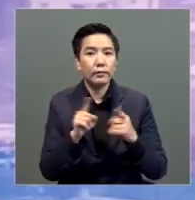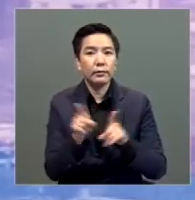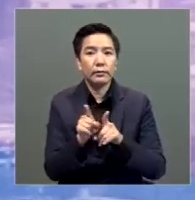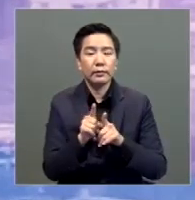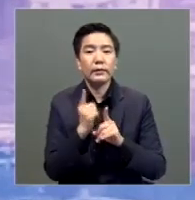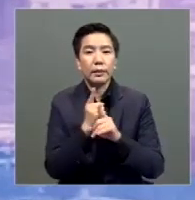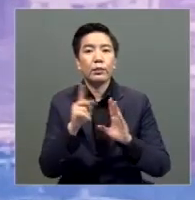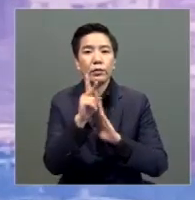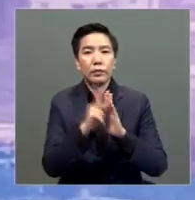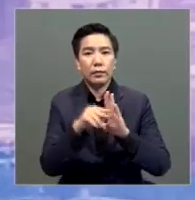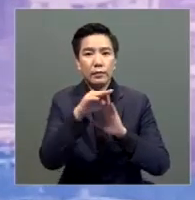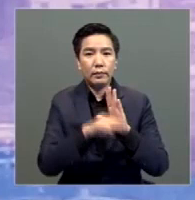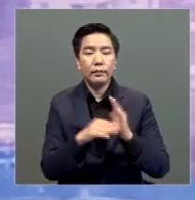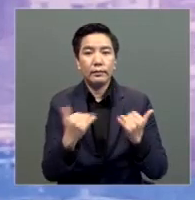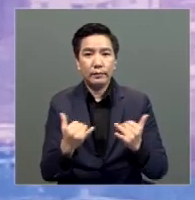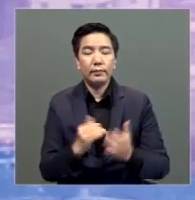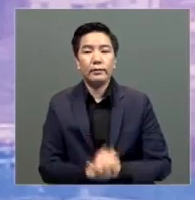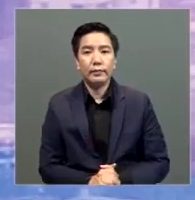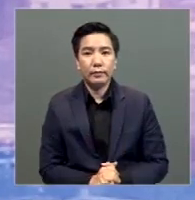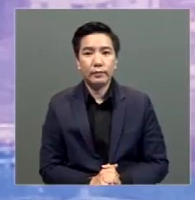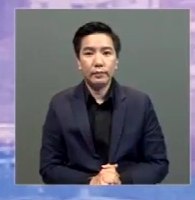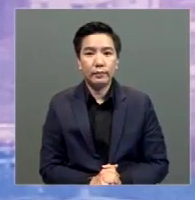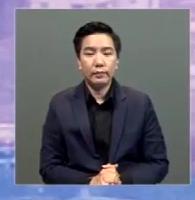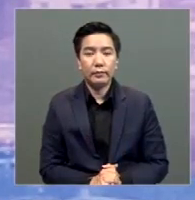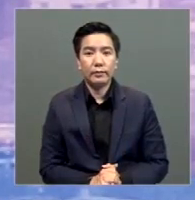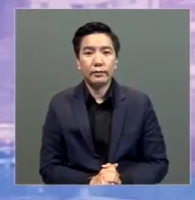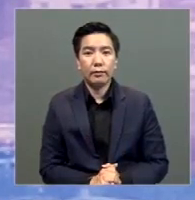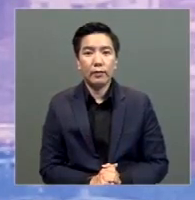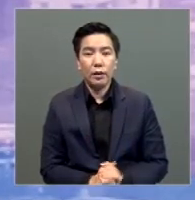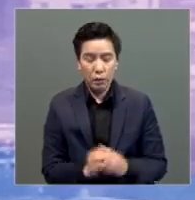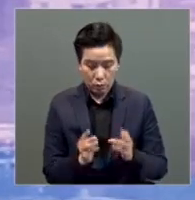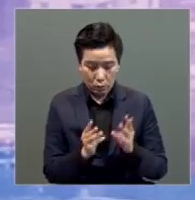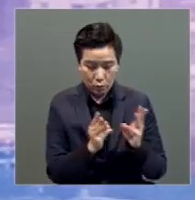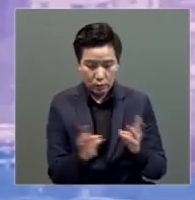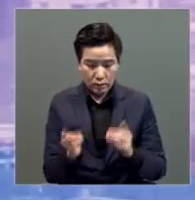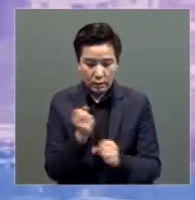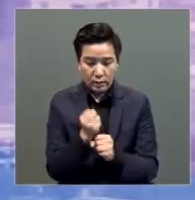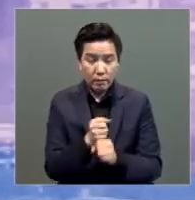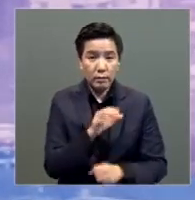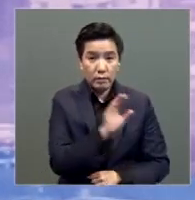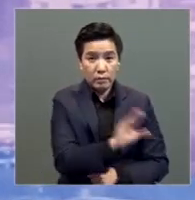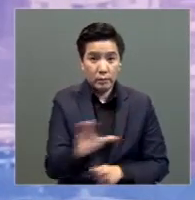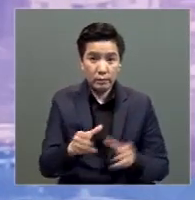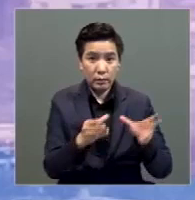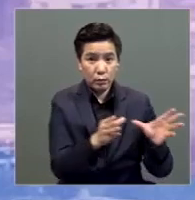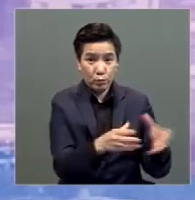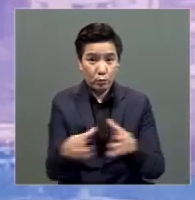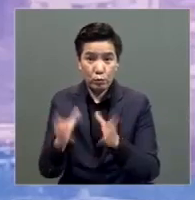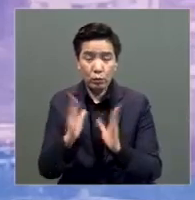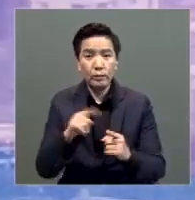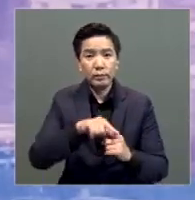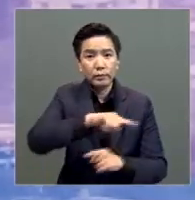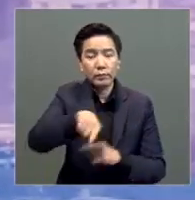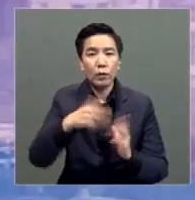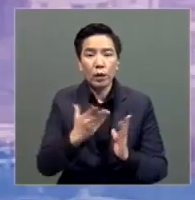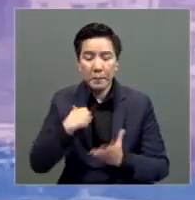นี้วิธีปฏิบัติของบุคคลเหล่านี้เช่น